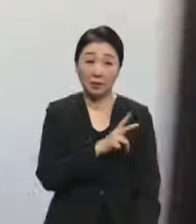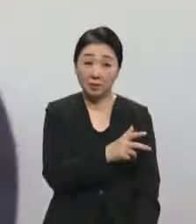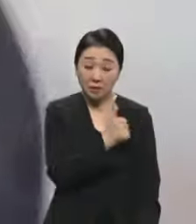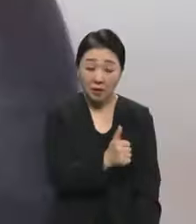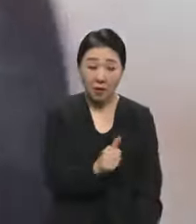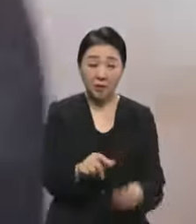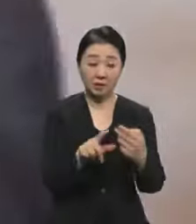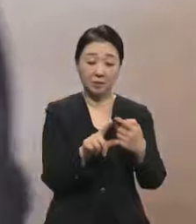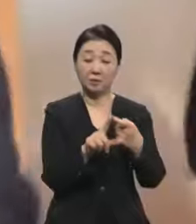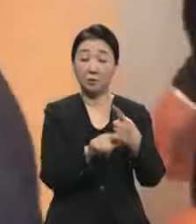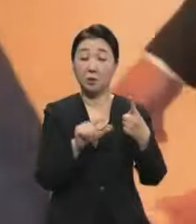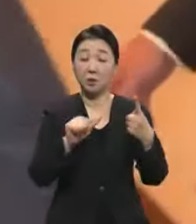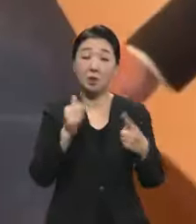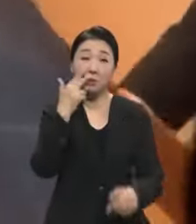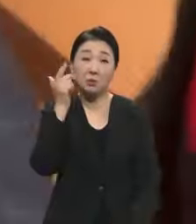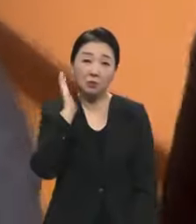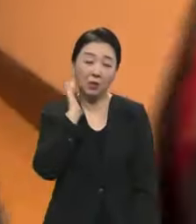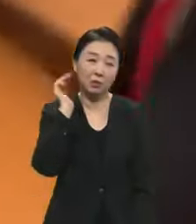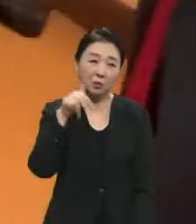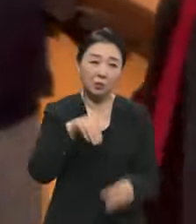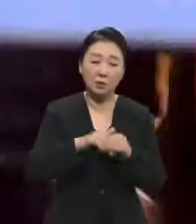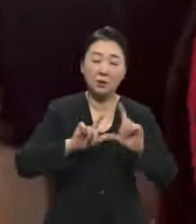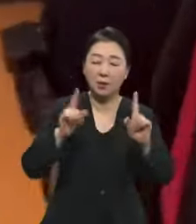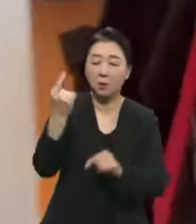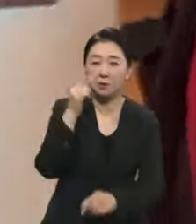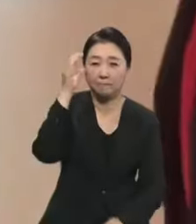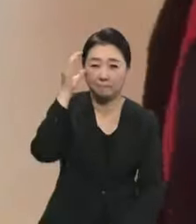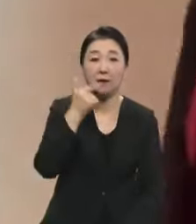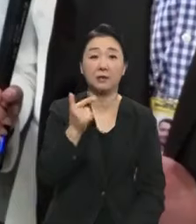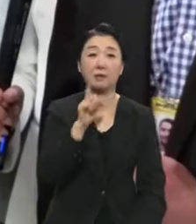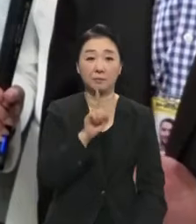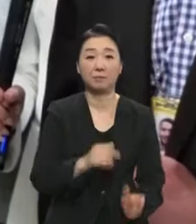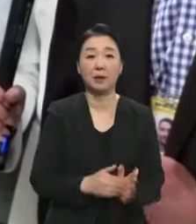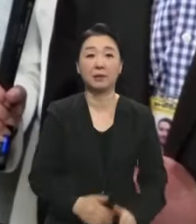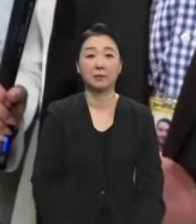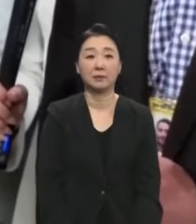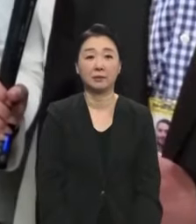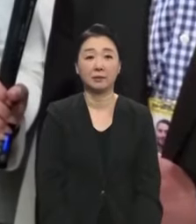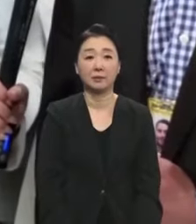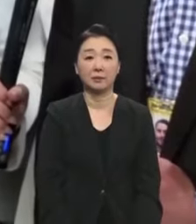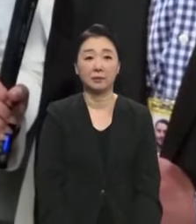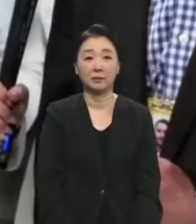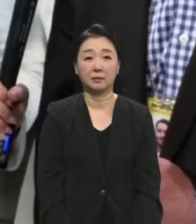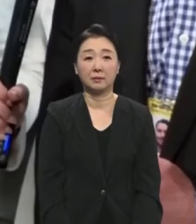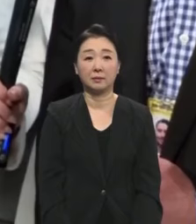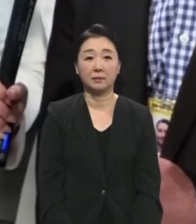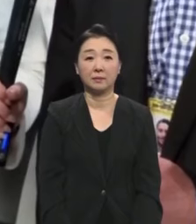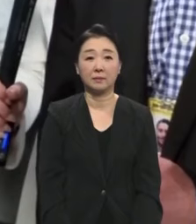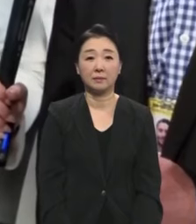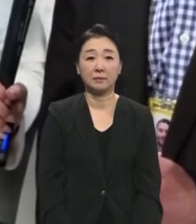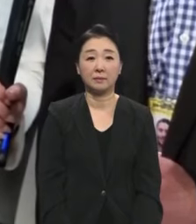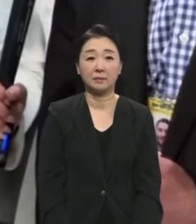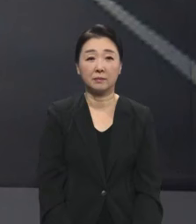5일 미국 대선일이 오기를 아주 고대한다고 덧붙였습니다. JTBC 이재승입니다.